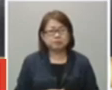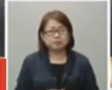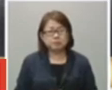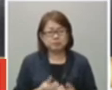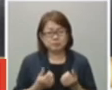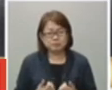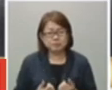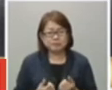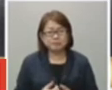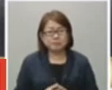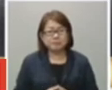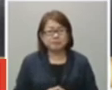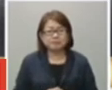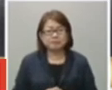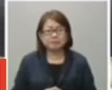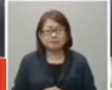นั้น